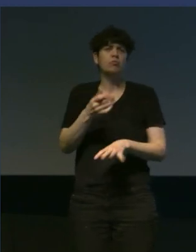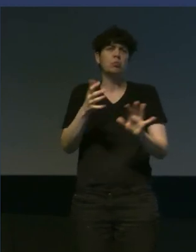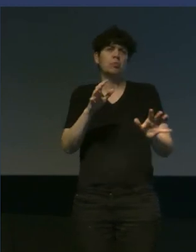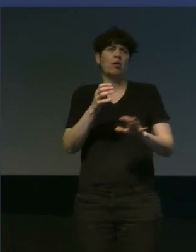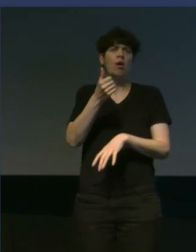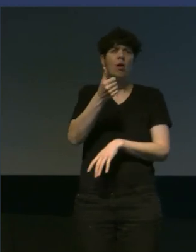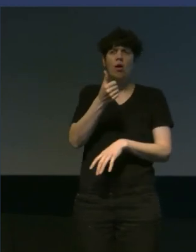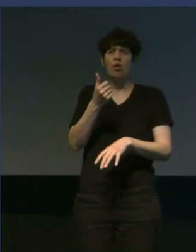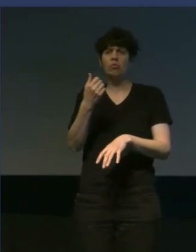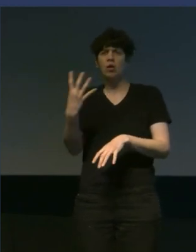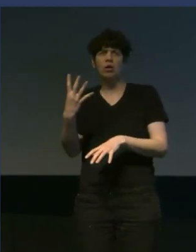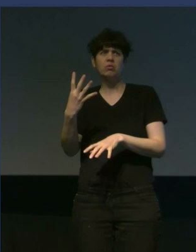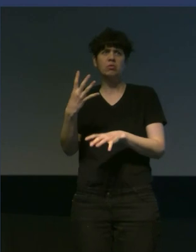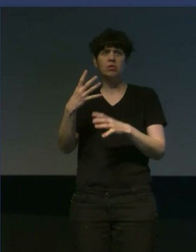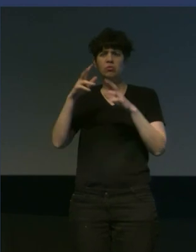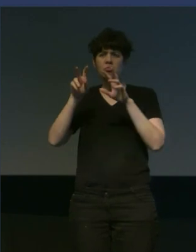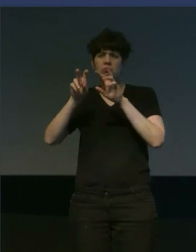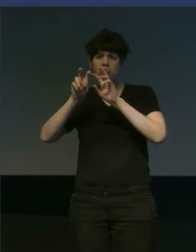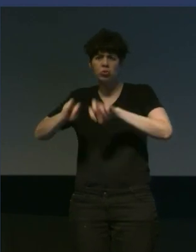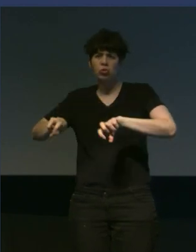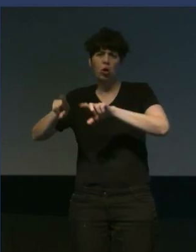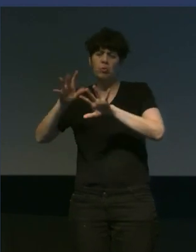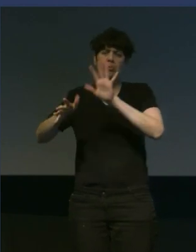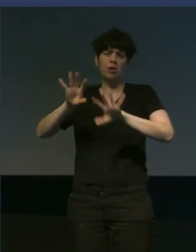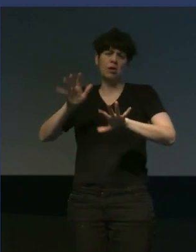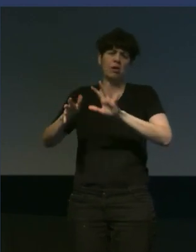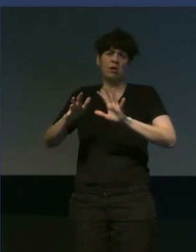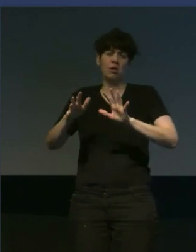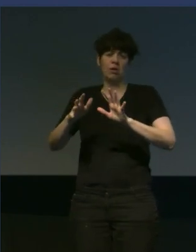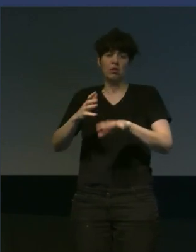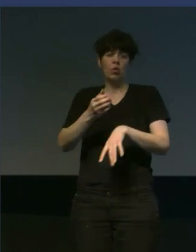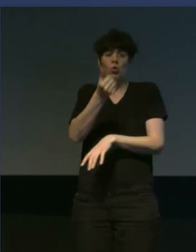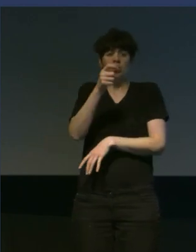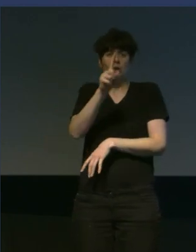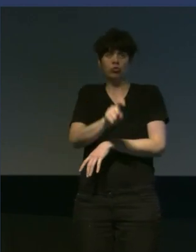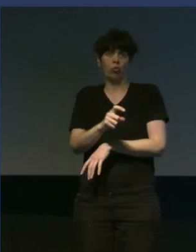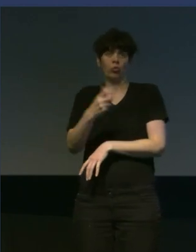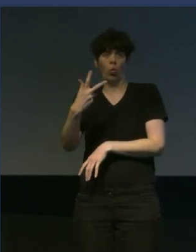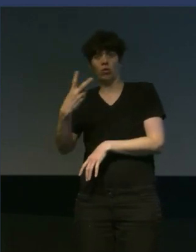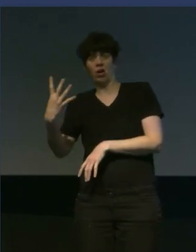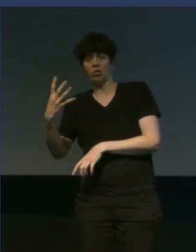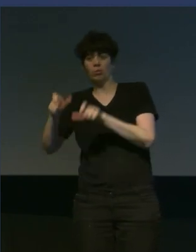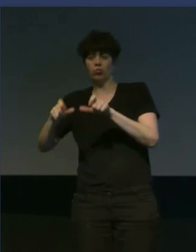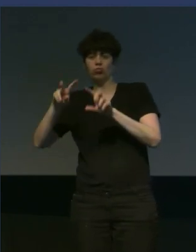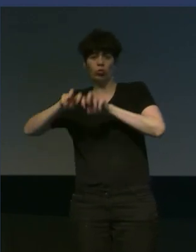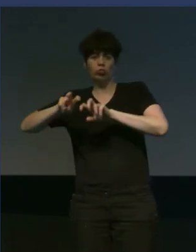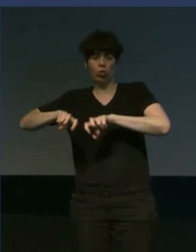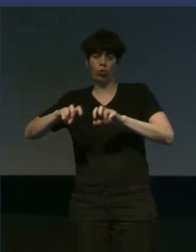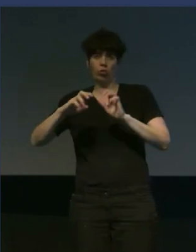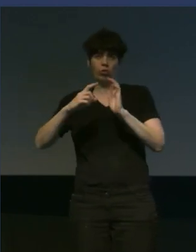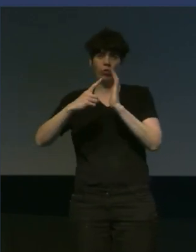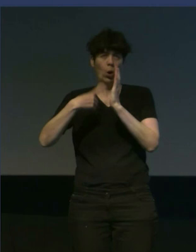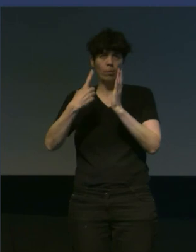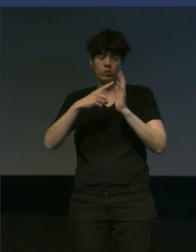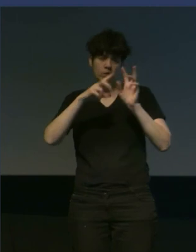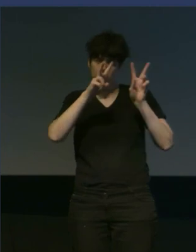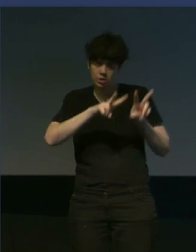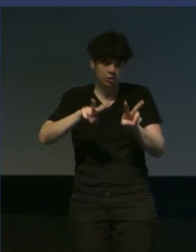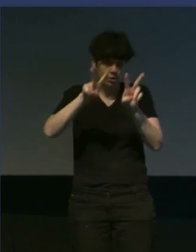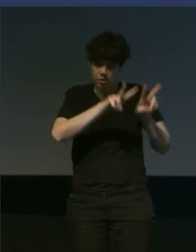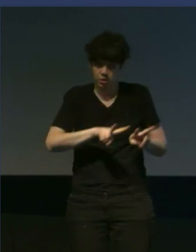entre un et quatre chercheurs, quatre cinq chercheurs, parfois, par question, qui relisaient l'entièreté de